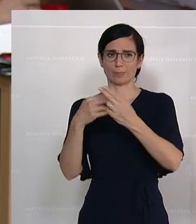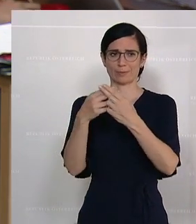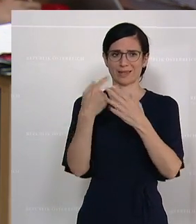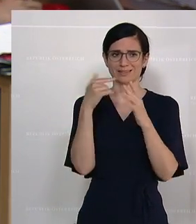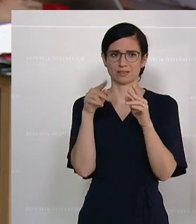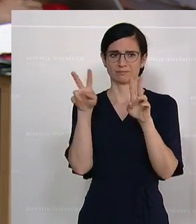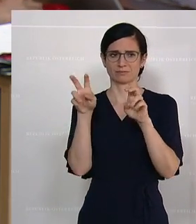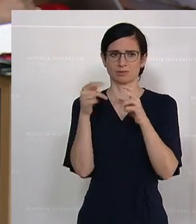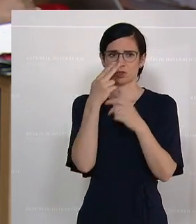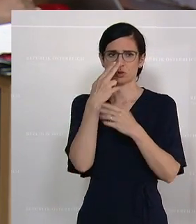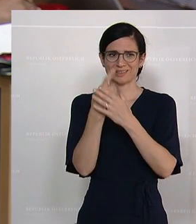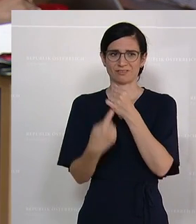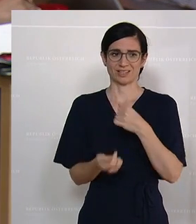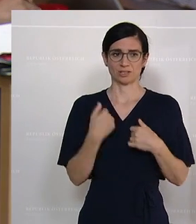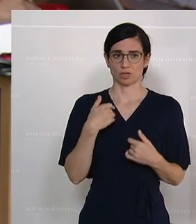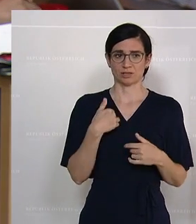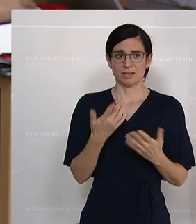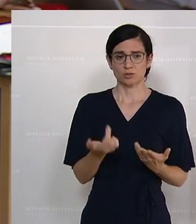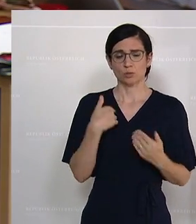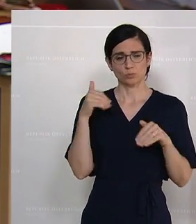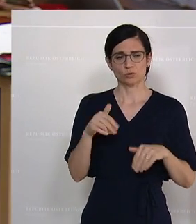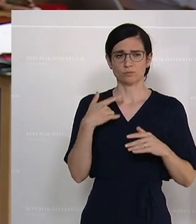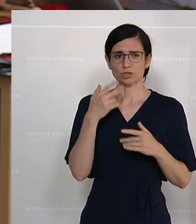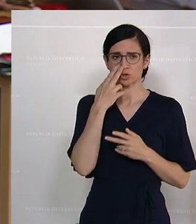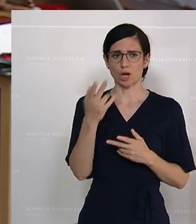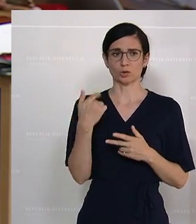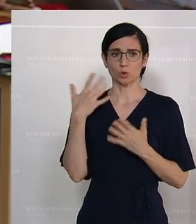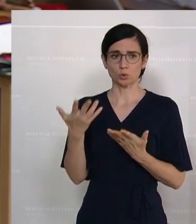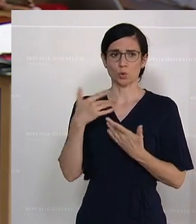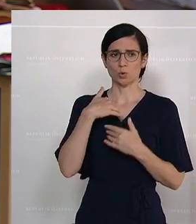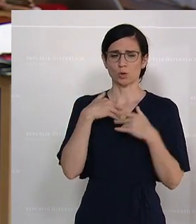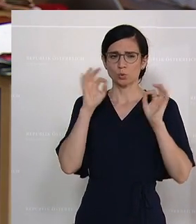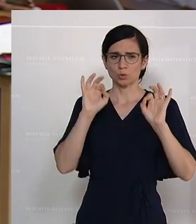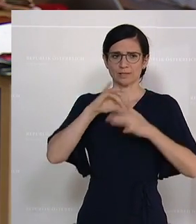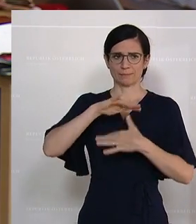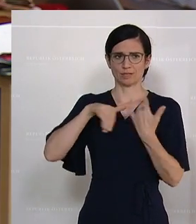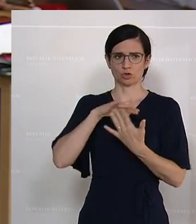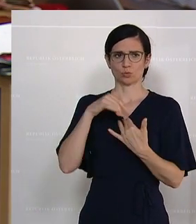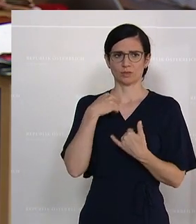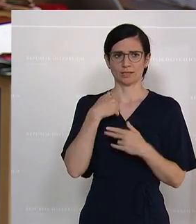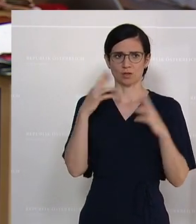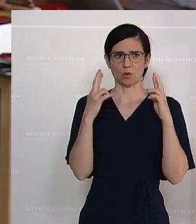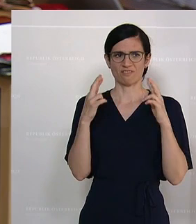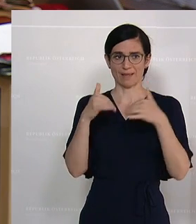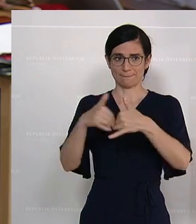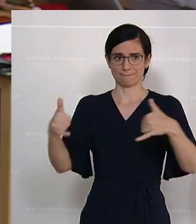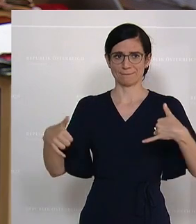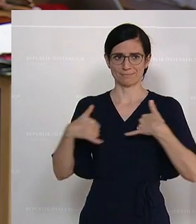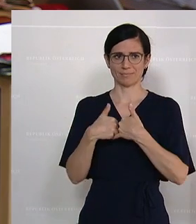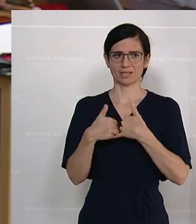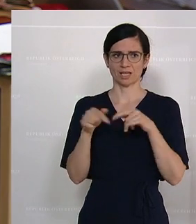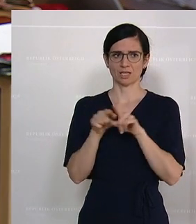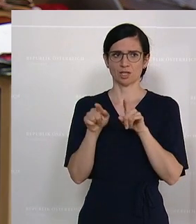inflationsraten haben als in den letzten zehn jahren das ist die richtige mischung und ich hoffe dass das paket so gut es geht um